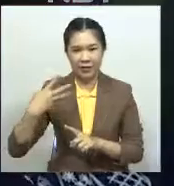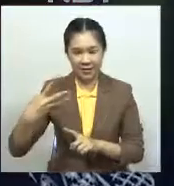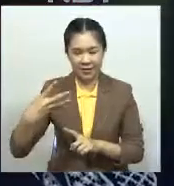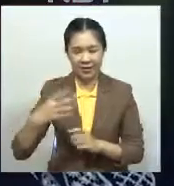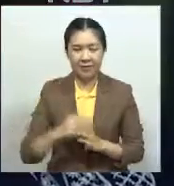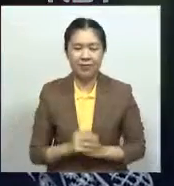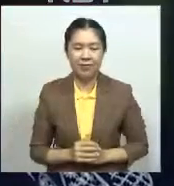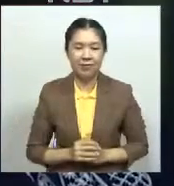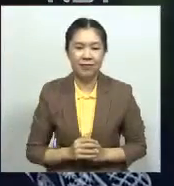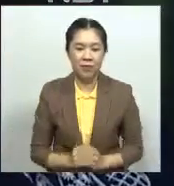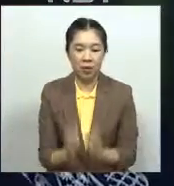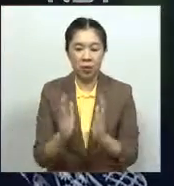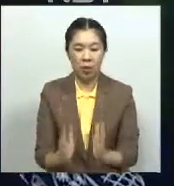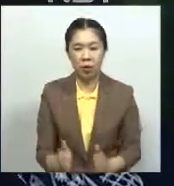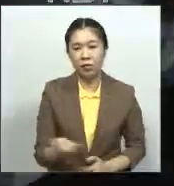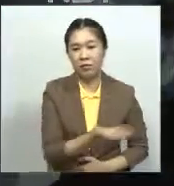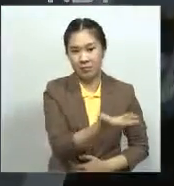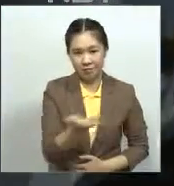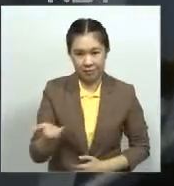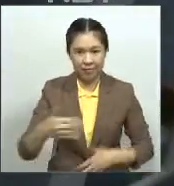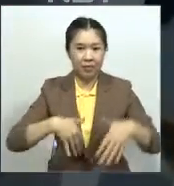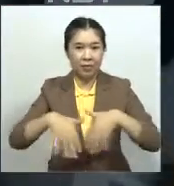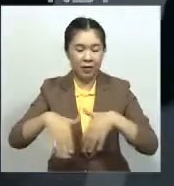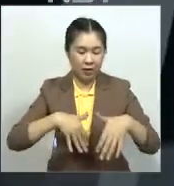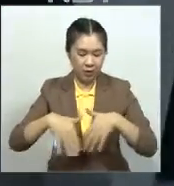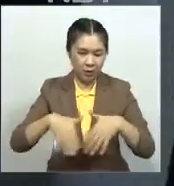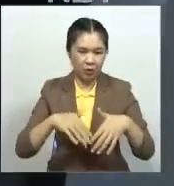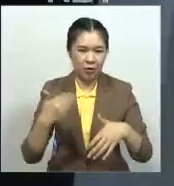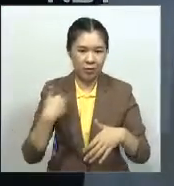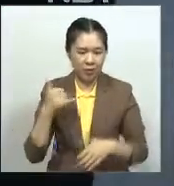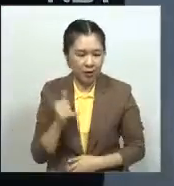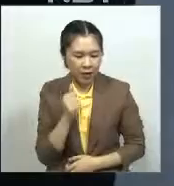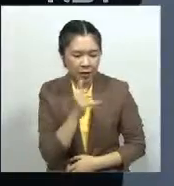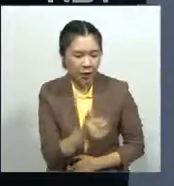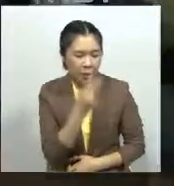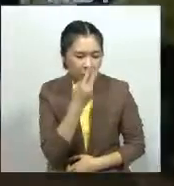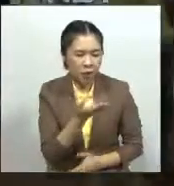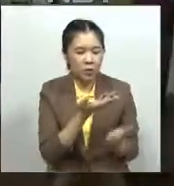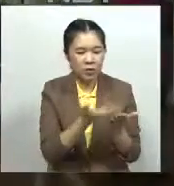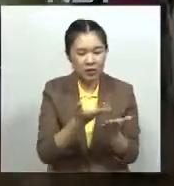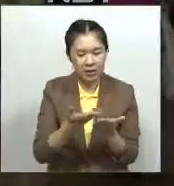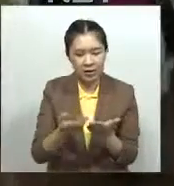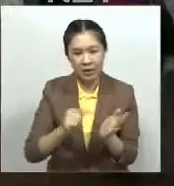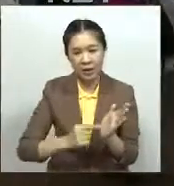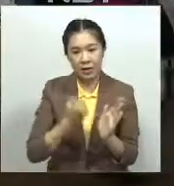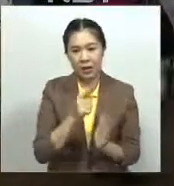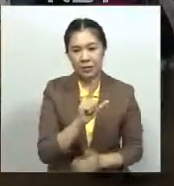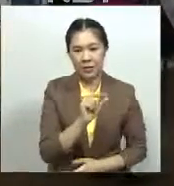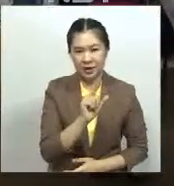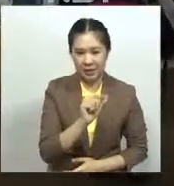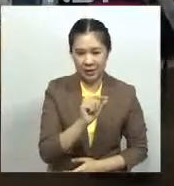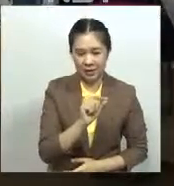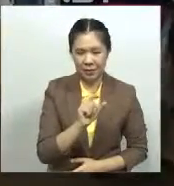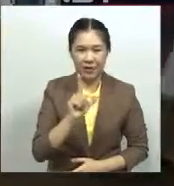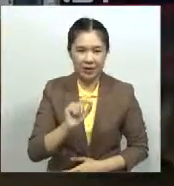ากนั้นค่ะสำหรับคุณผู้ชมซึ่งเป็นประชาชนทั่วไปนะคะสามารถที่จะเข้าไปช็อปสินค้าได้ตั้งแต่วันที่20และวัน